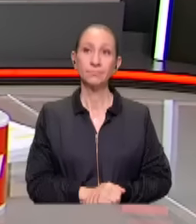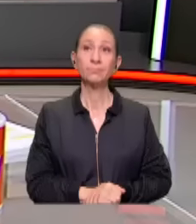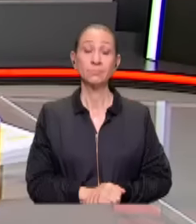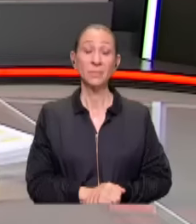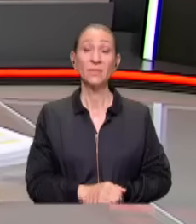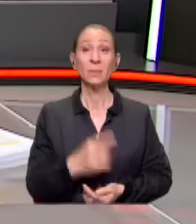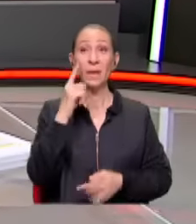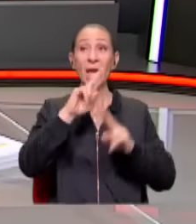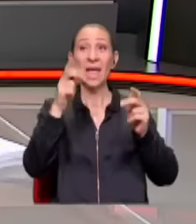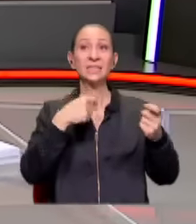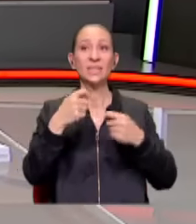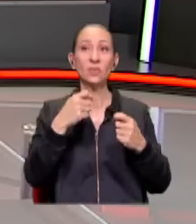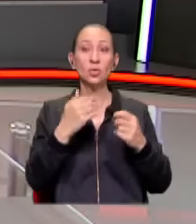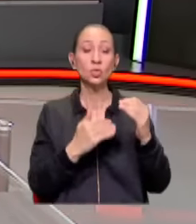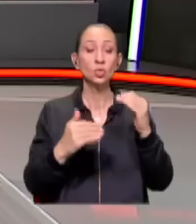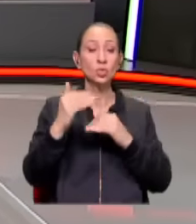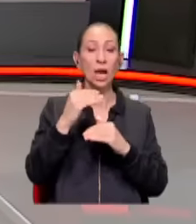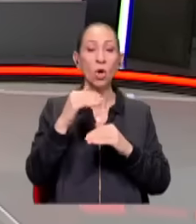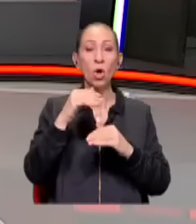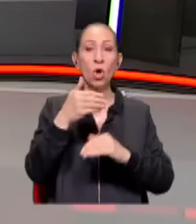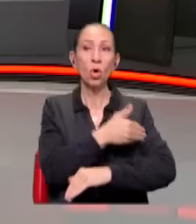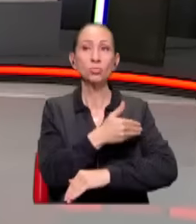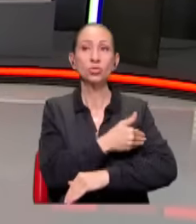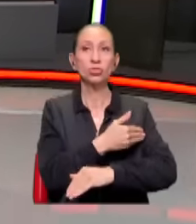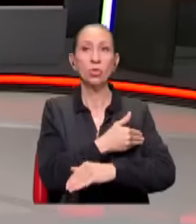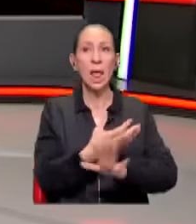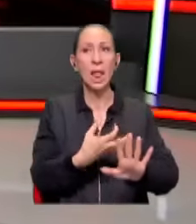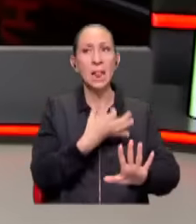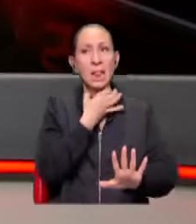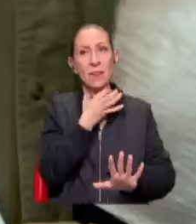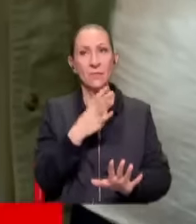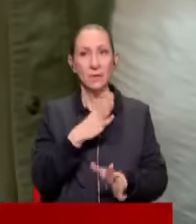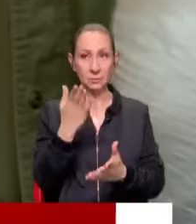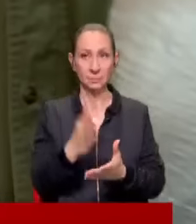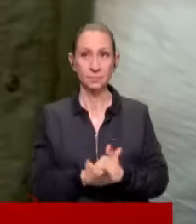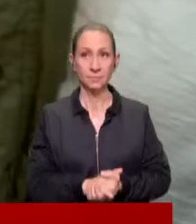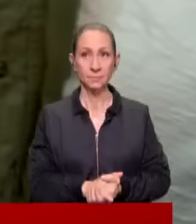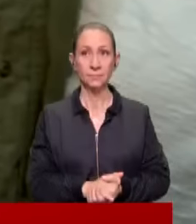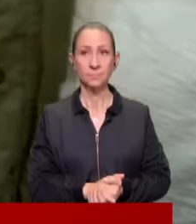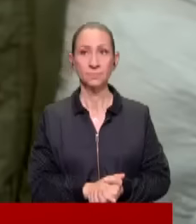Evet, bakalım esnaf yüksek komisyon çıkmazında.